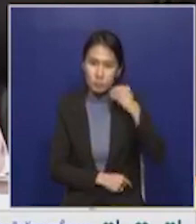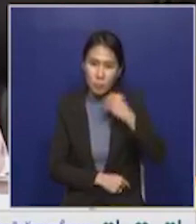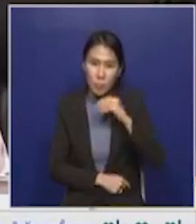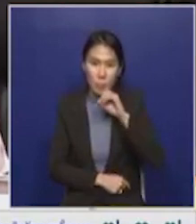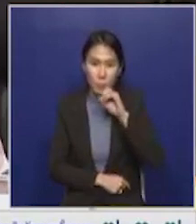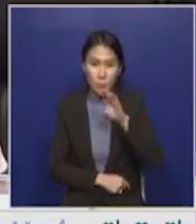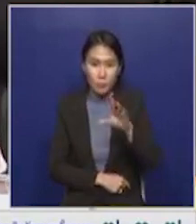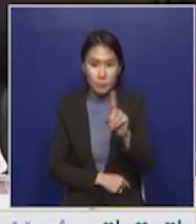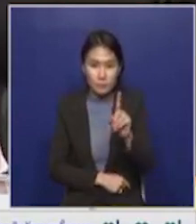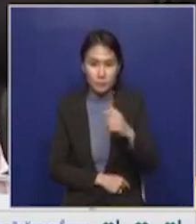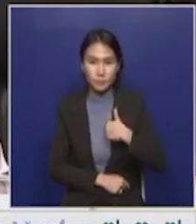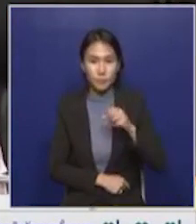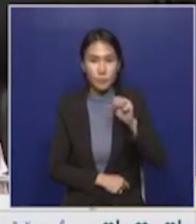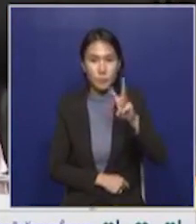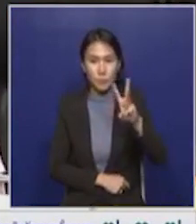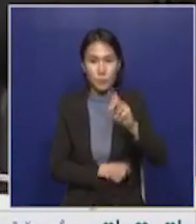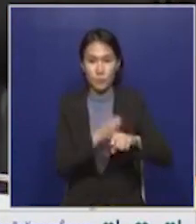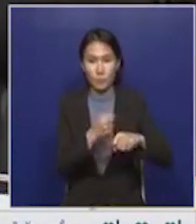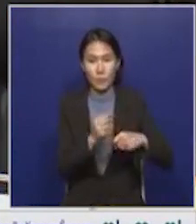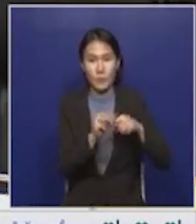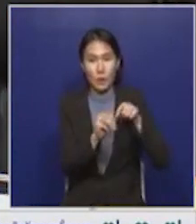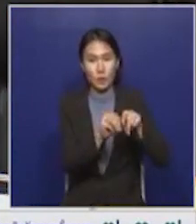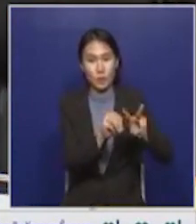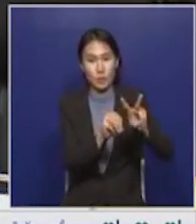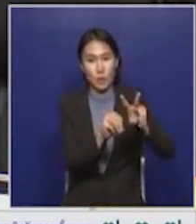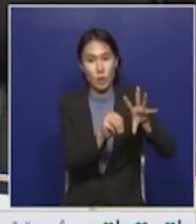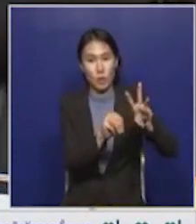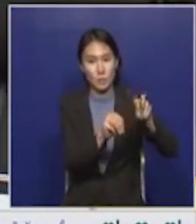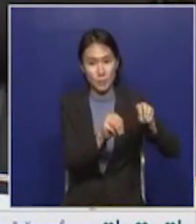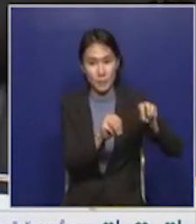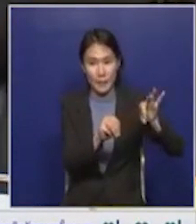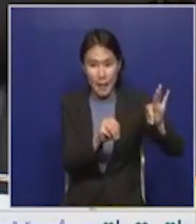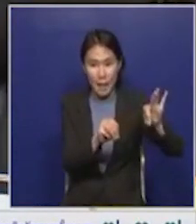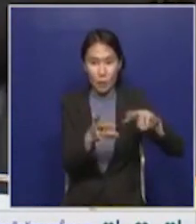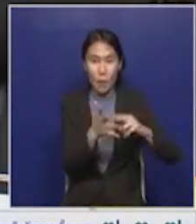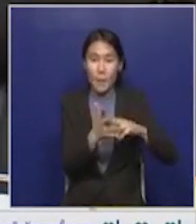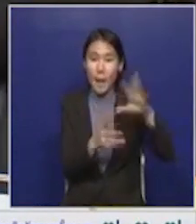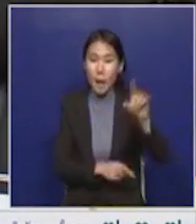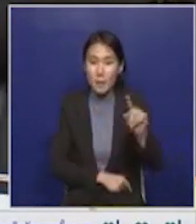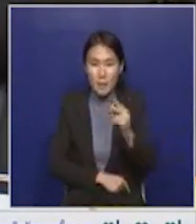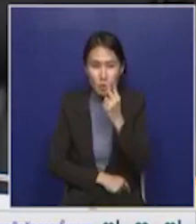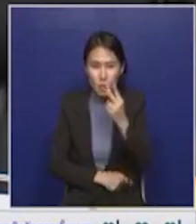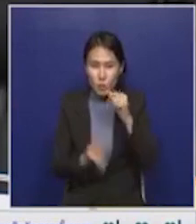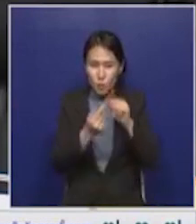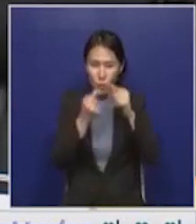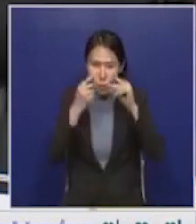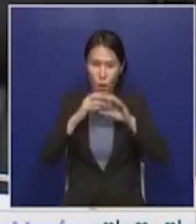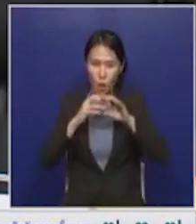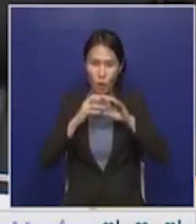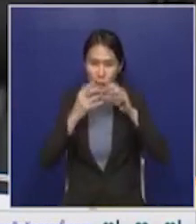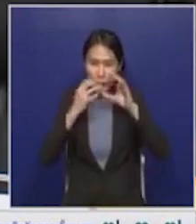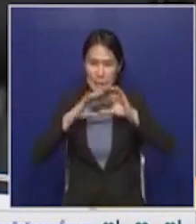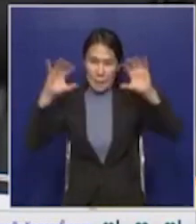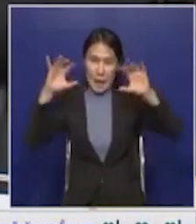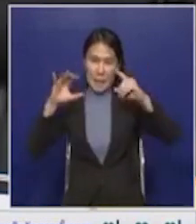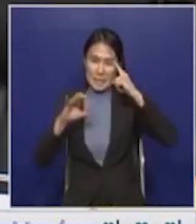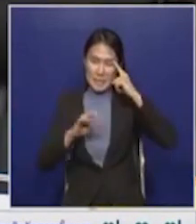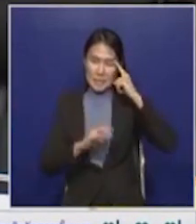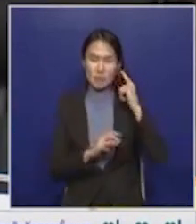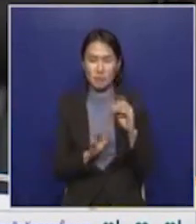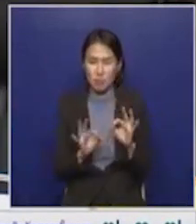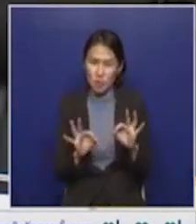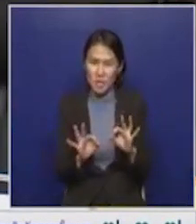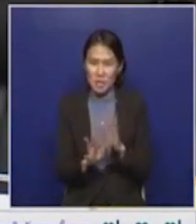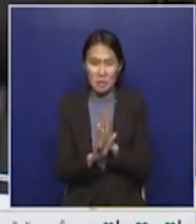ชุดนี้ตามมาตรา 269นั้นเป็นสวที่เป็นเครื่องมืออนุบาลยังไม่มีข้อหักหลังตรงนี้นะครับ